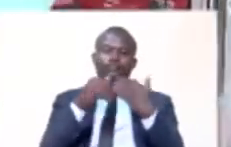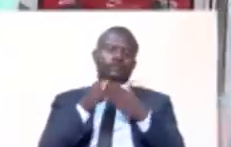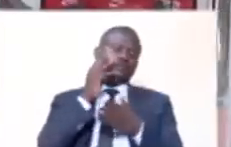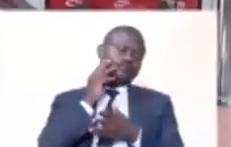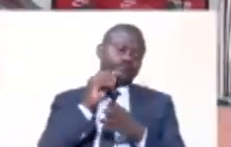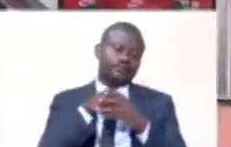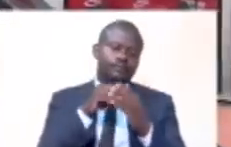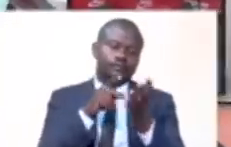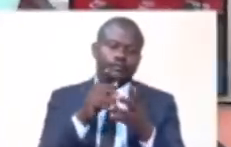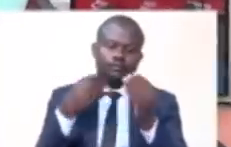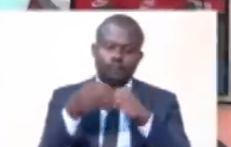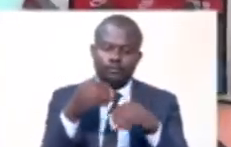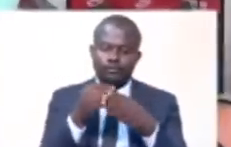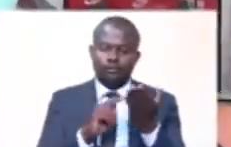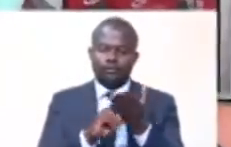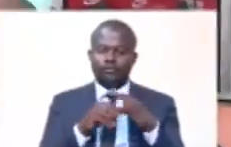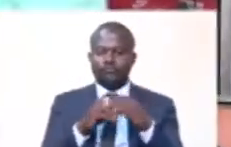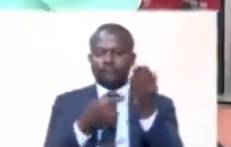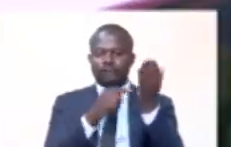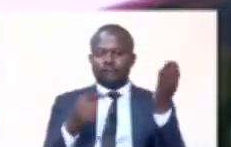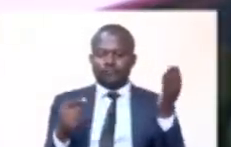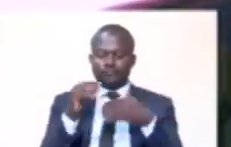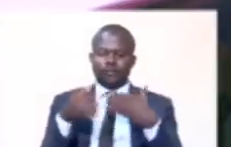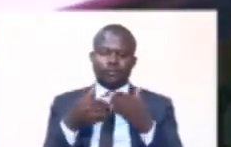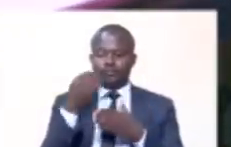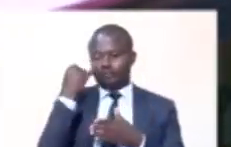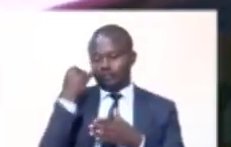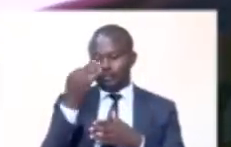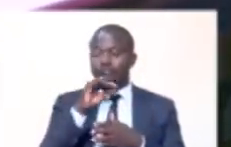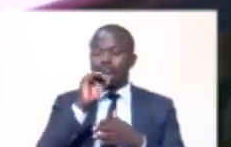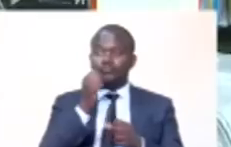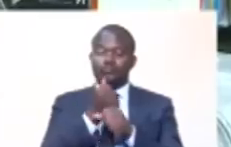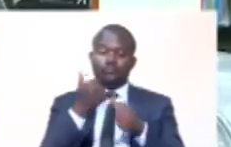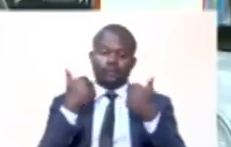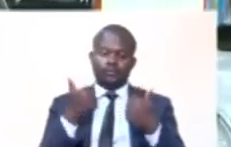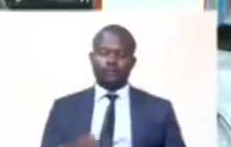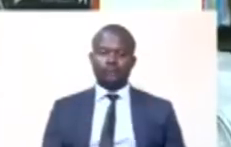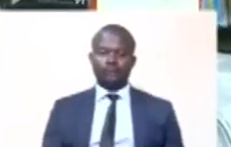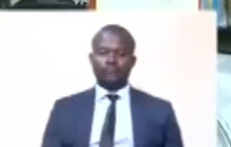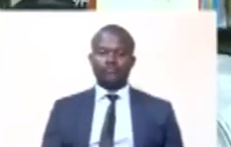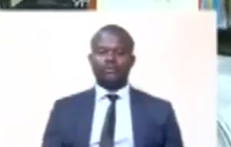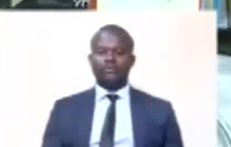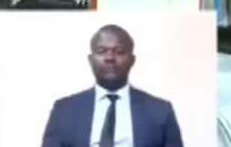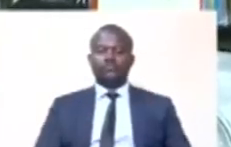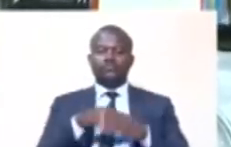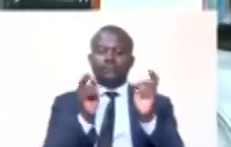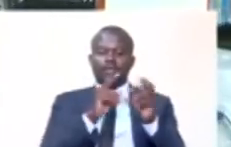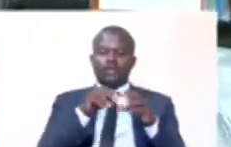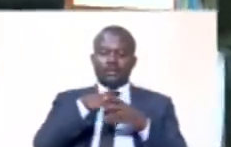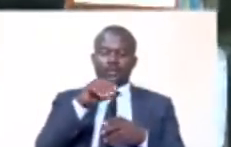kwimenyereza gutumiza ibicuruzwa hifashishijwe ikoranabuhanga nubwo bitaranozwa neza. Usanga Dubai